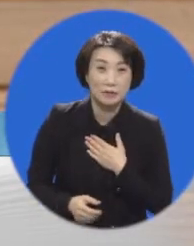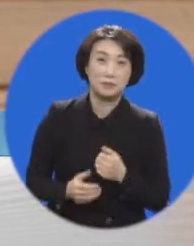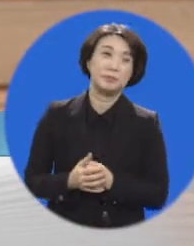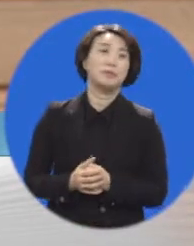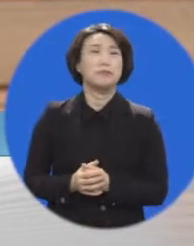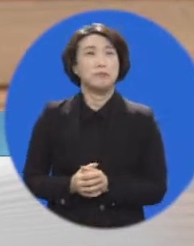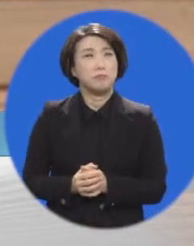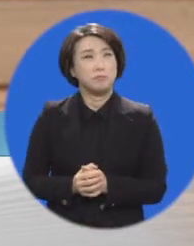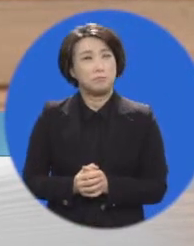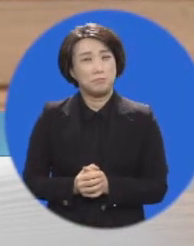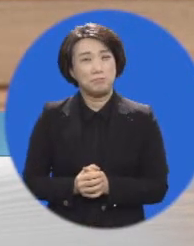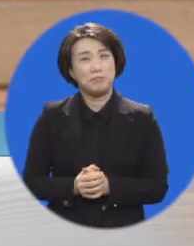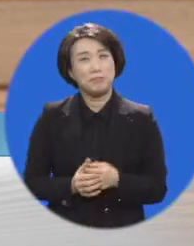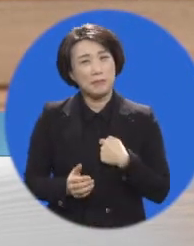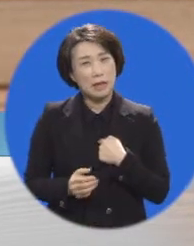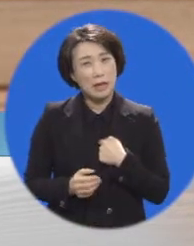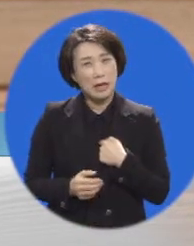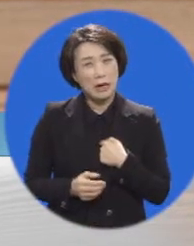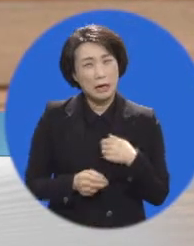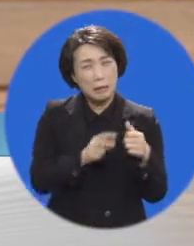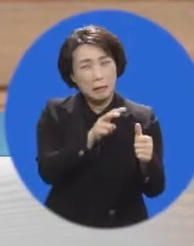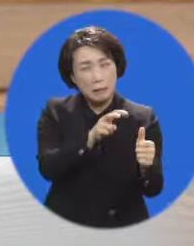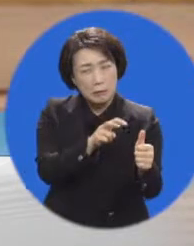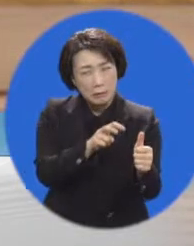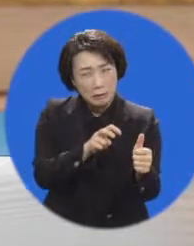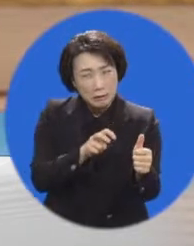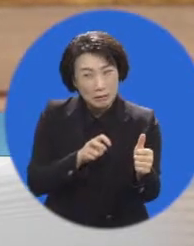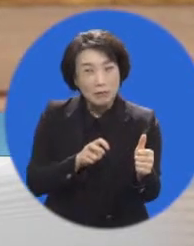참 내가 미워야 할 사람들을